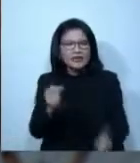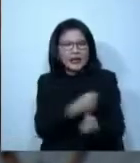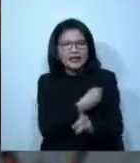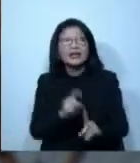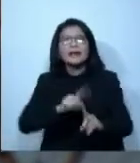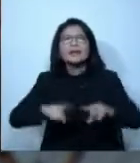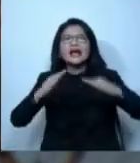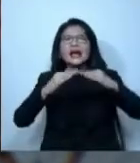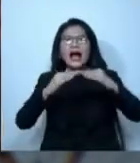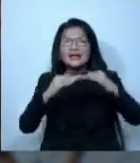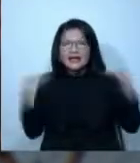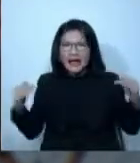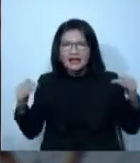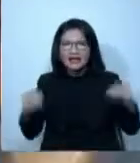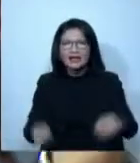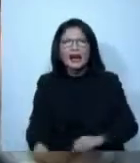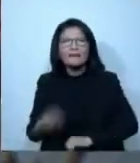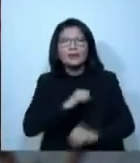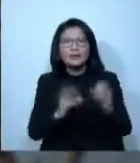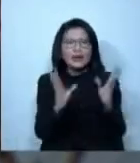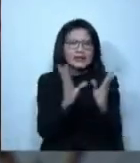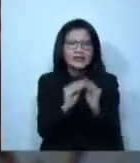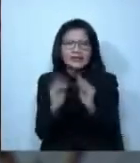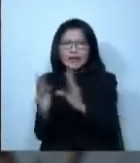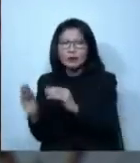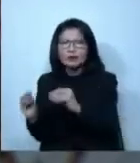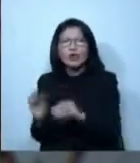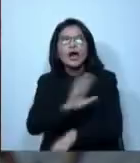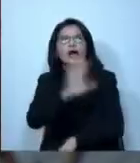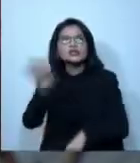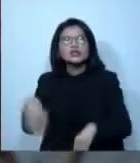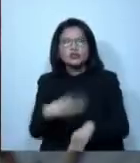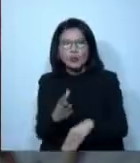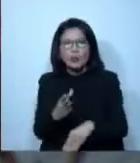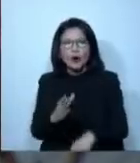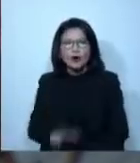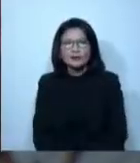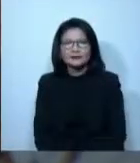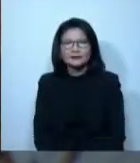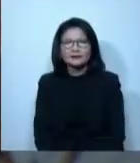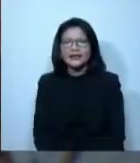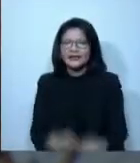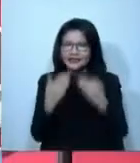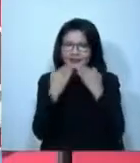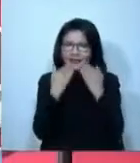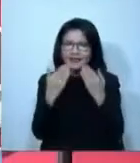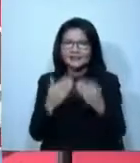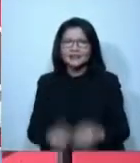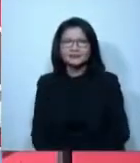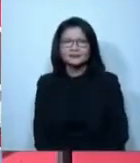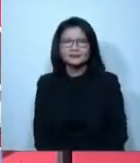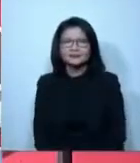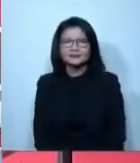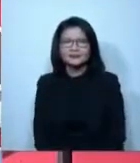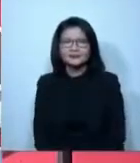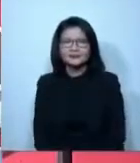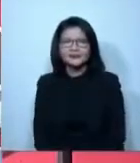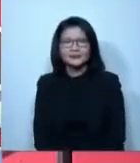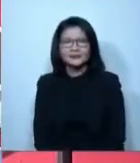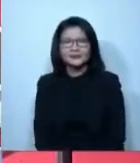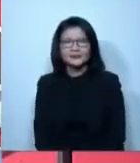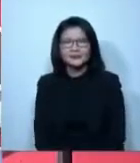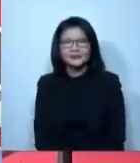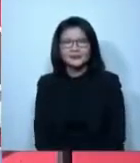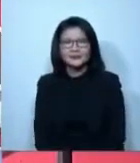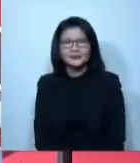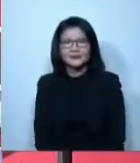keadilan yang ketiga melakukan dialog dengan semua secara partisipatif terima kasih Baik terima kasih terima kasih